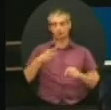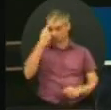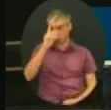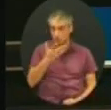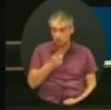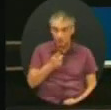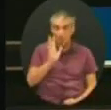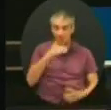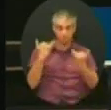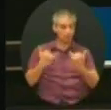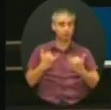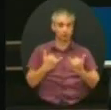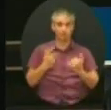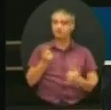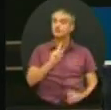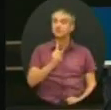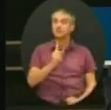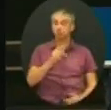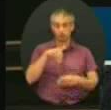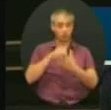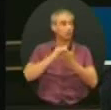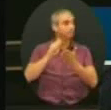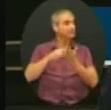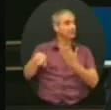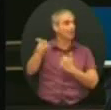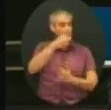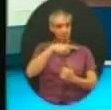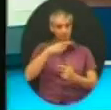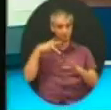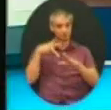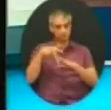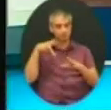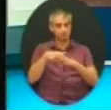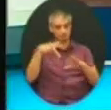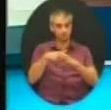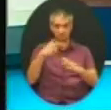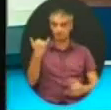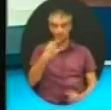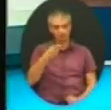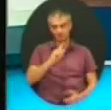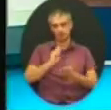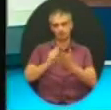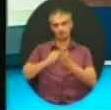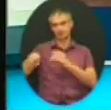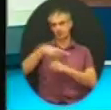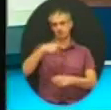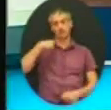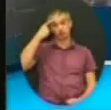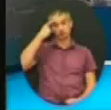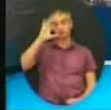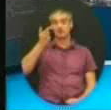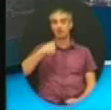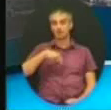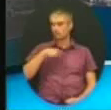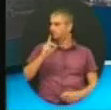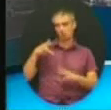מה? גם עכשיו, מי שבעצם במשרדים תוקע תמיד את הזה, זה הפקידות. ואני חושבת שאם אנחנו